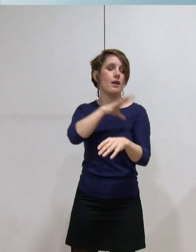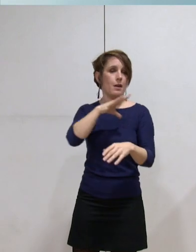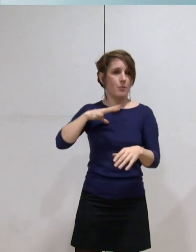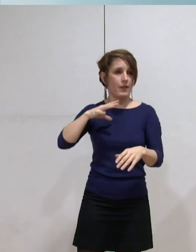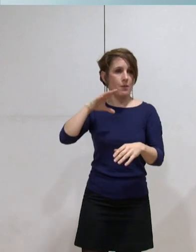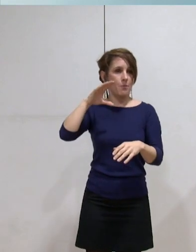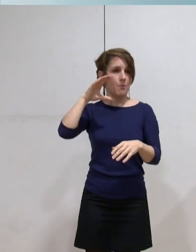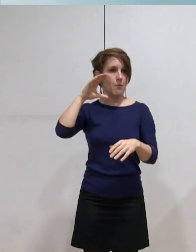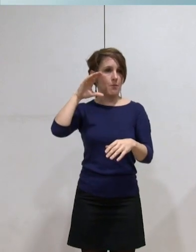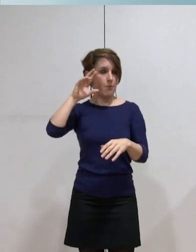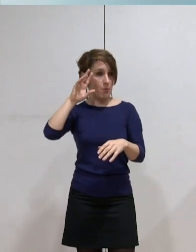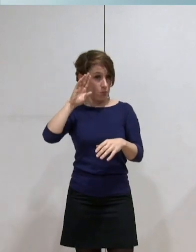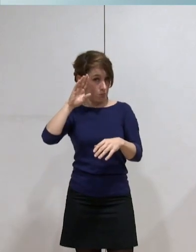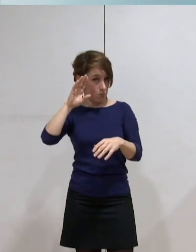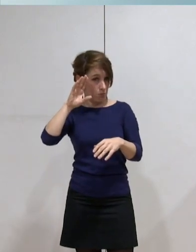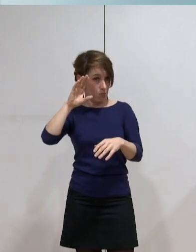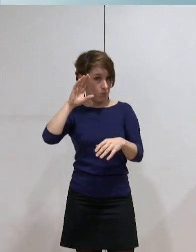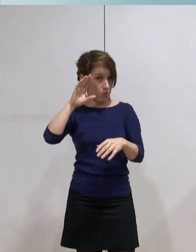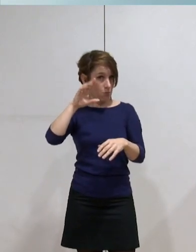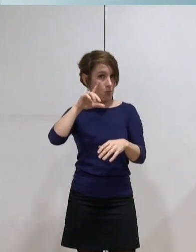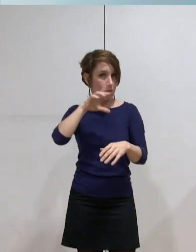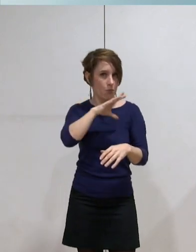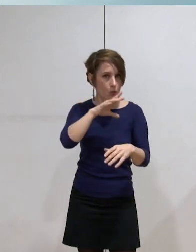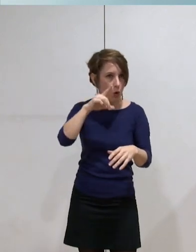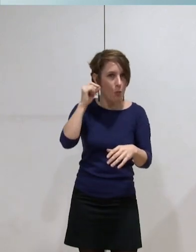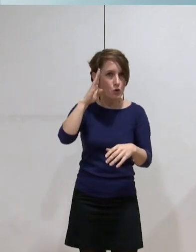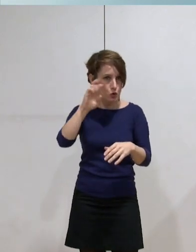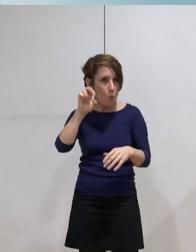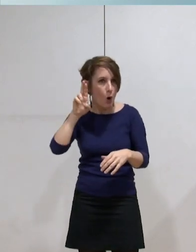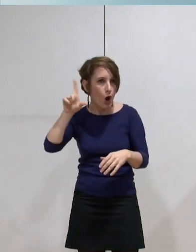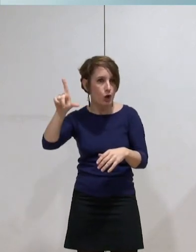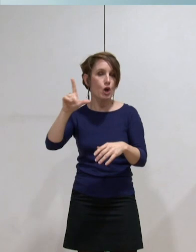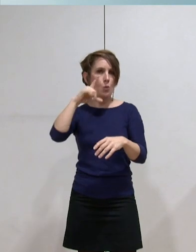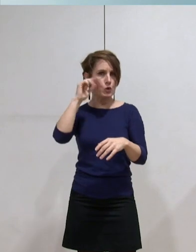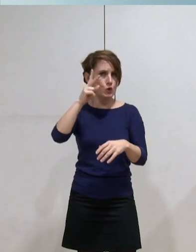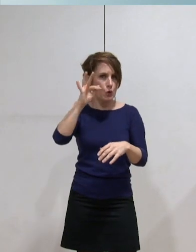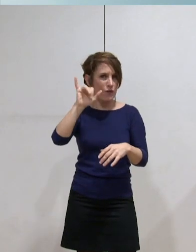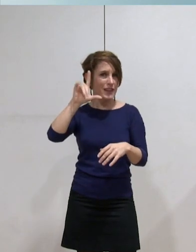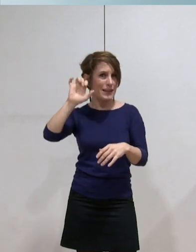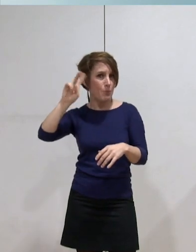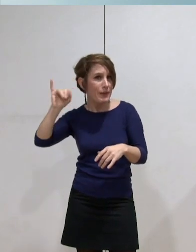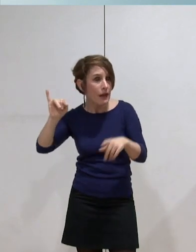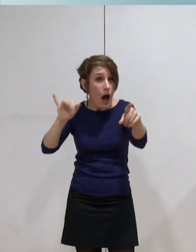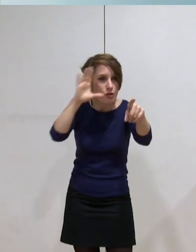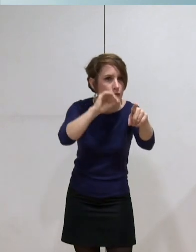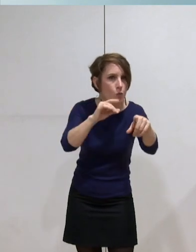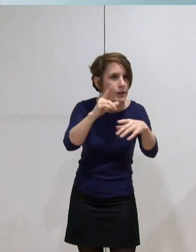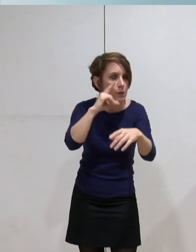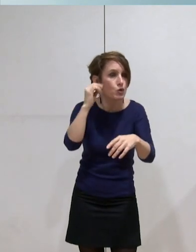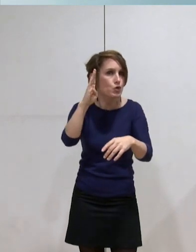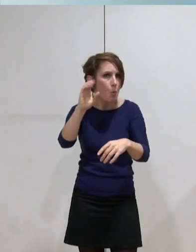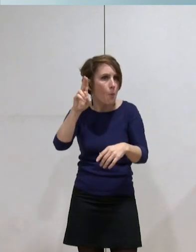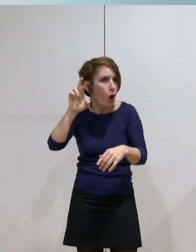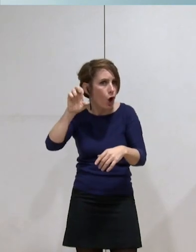Philippi et Monsieur BR j'avais raté cette information majeure voyez tout à ma joie ou là là Mame